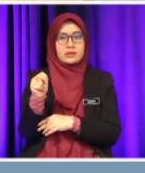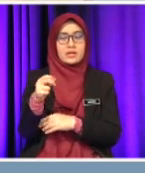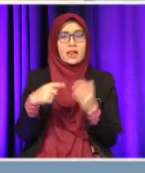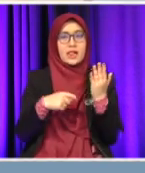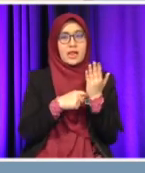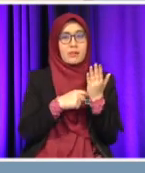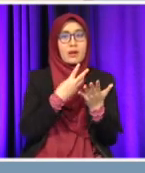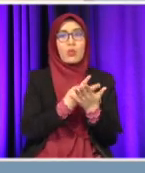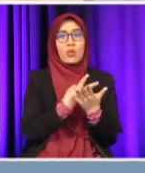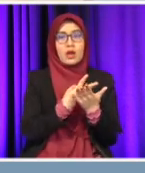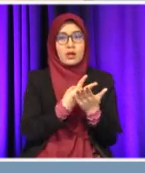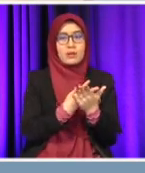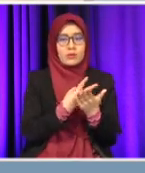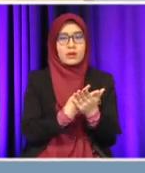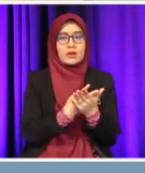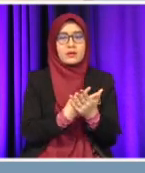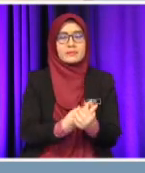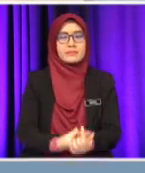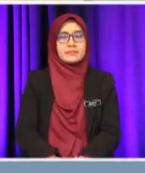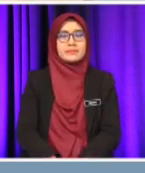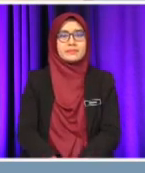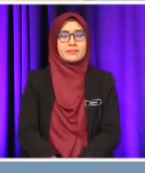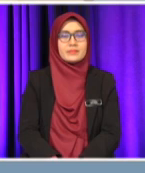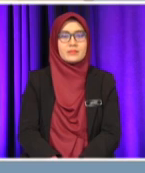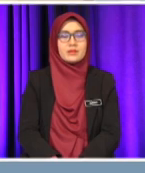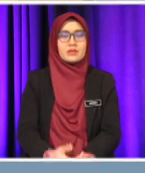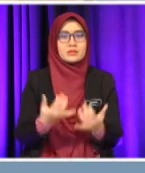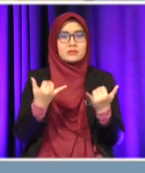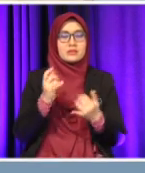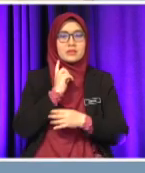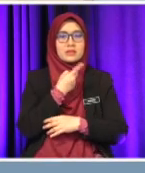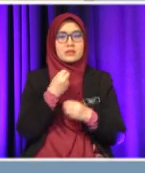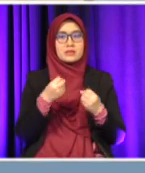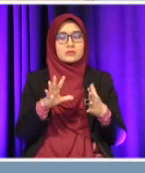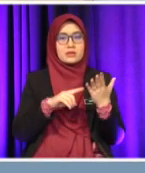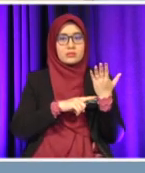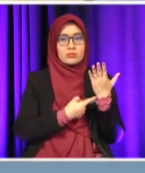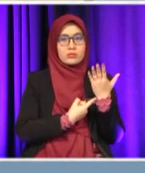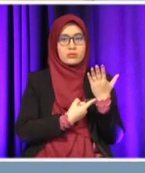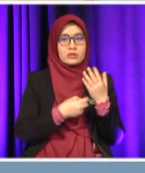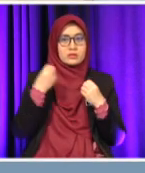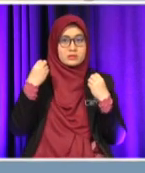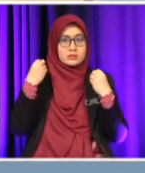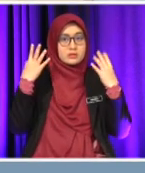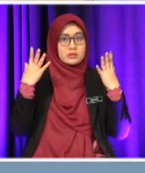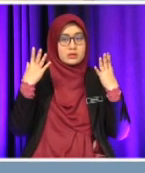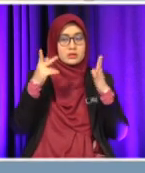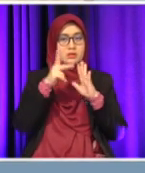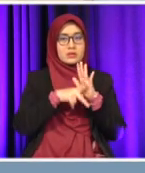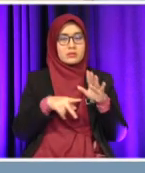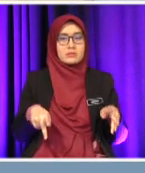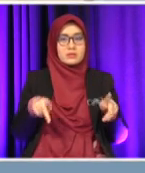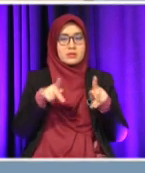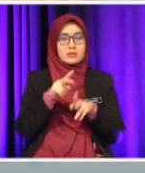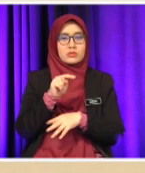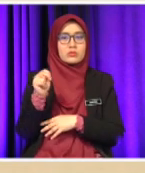ada yang viral kita udah mulai sedap tentang keperluan ya menghias akuarium nih